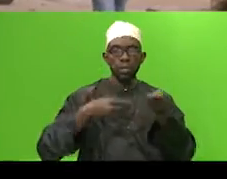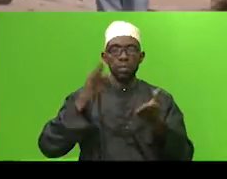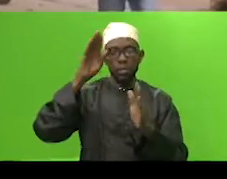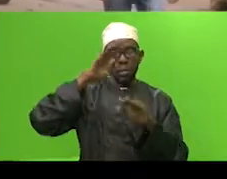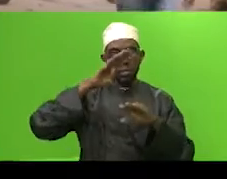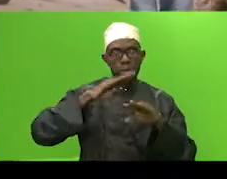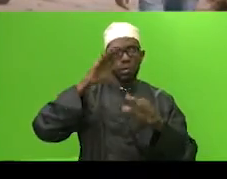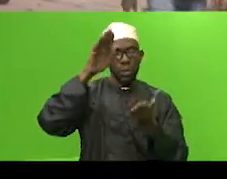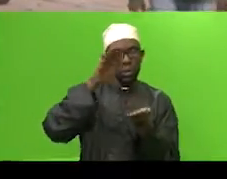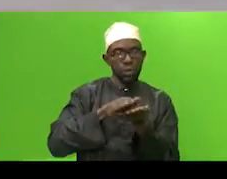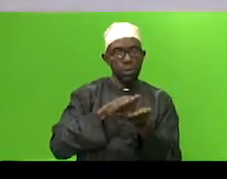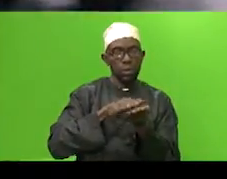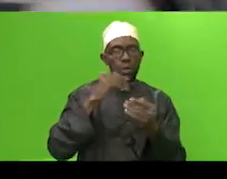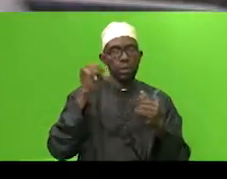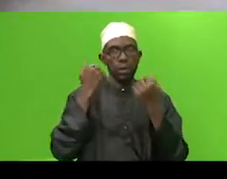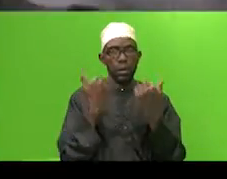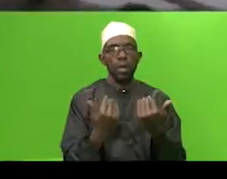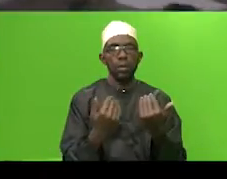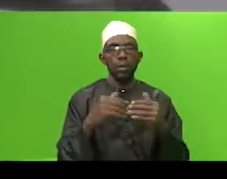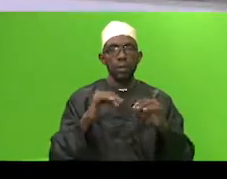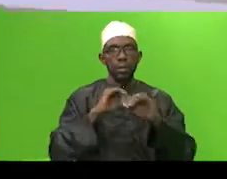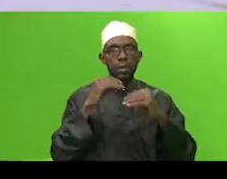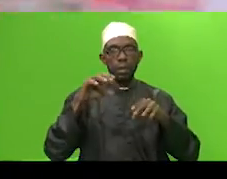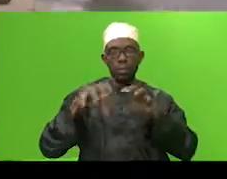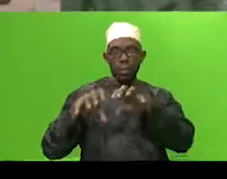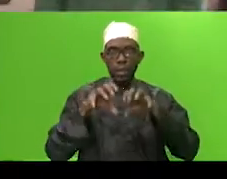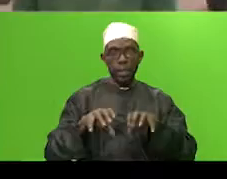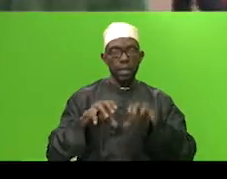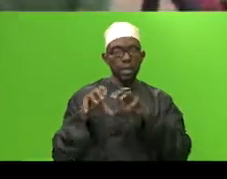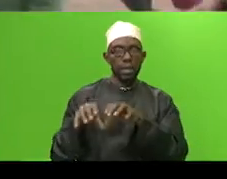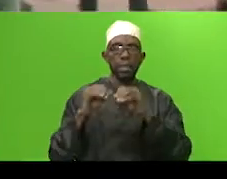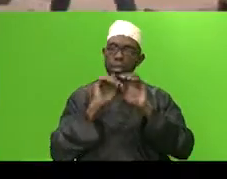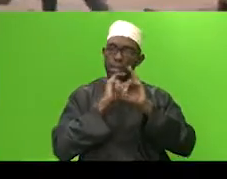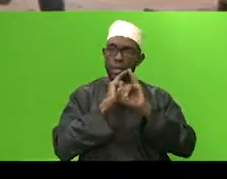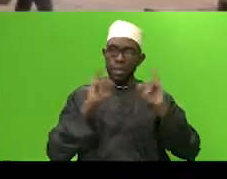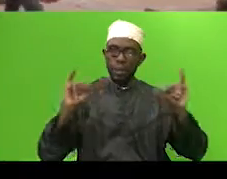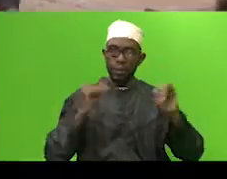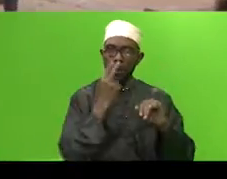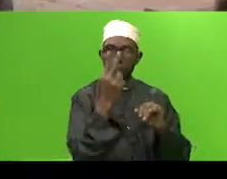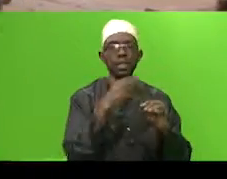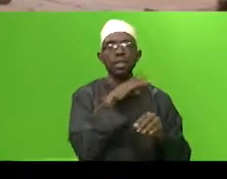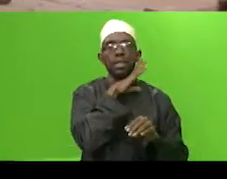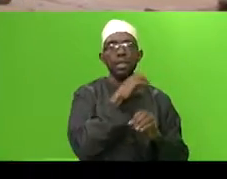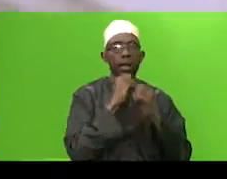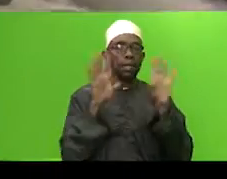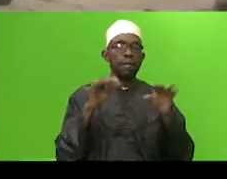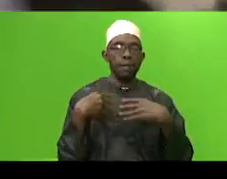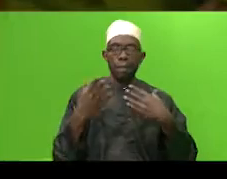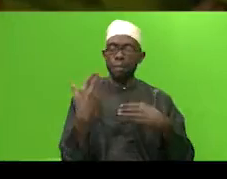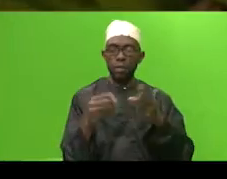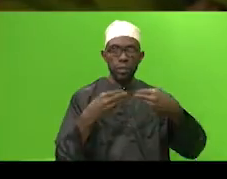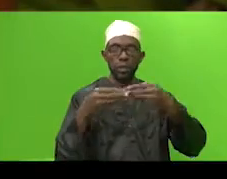Enyewe ilifanya hatua mzuri juu naona vile soko yetu iko safi. Ukiangalia uoni uchafu wa makaratasi kila